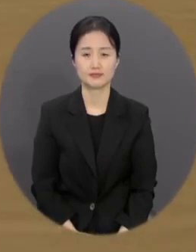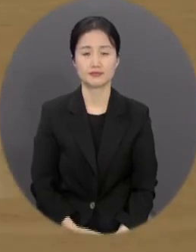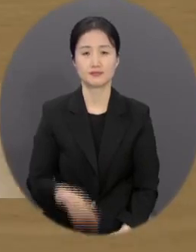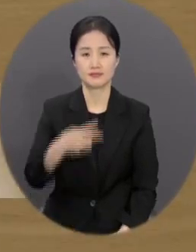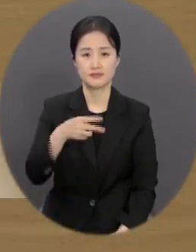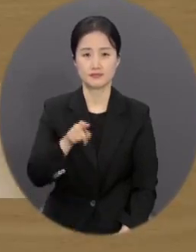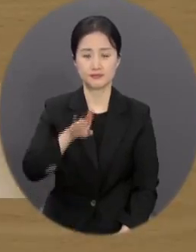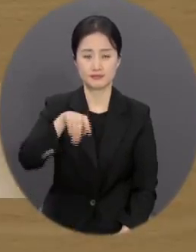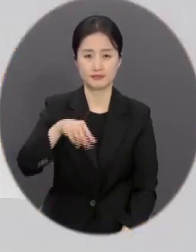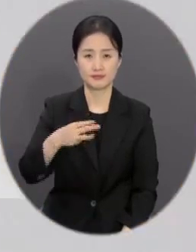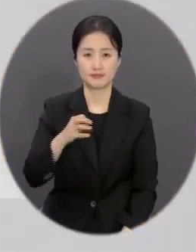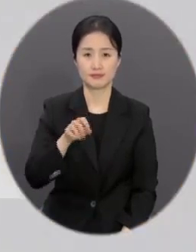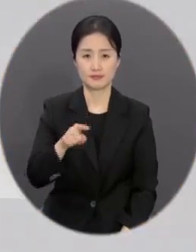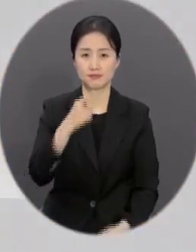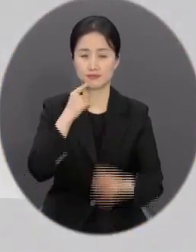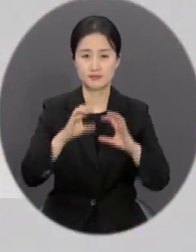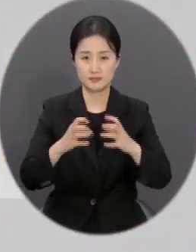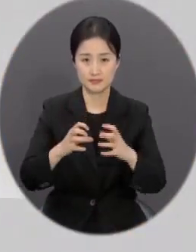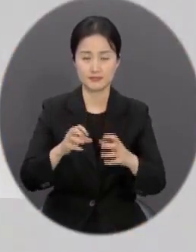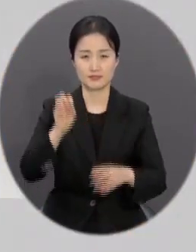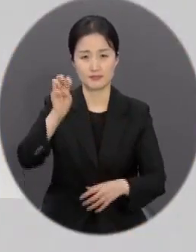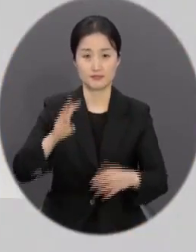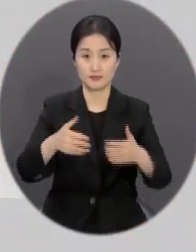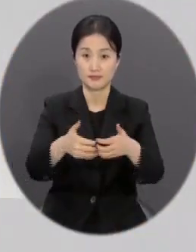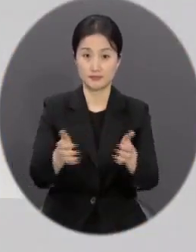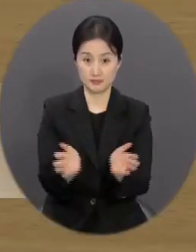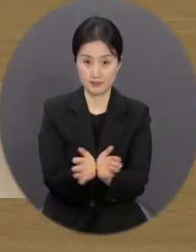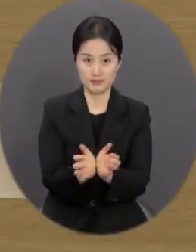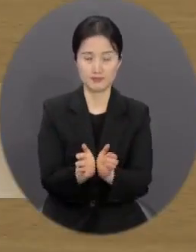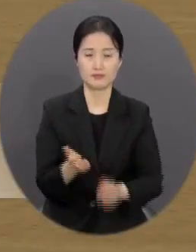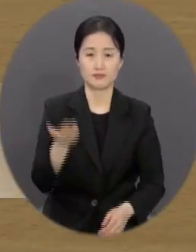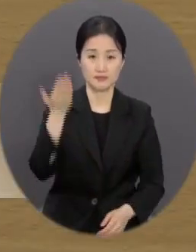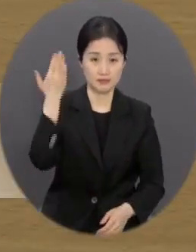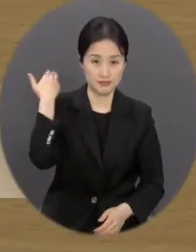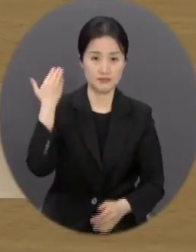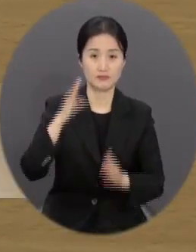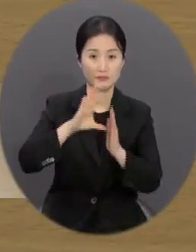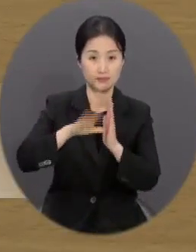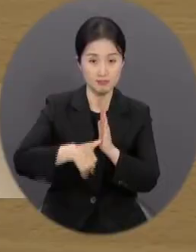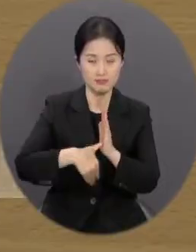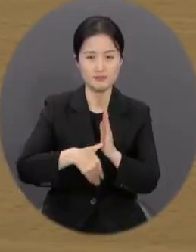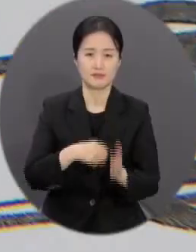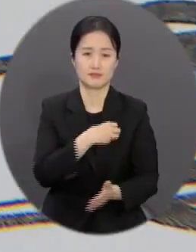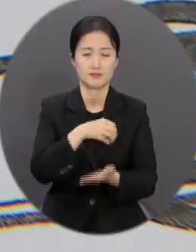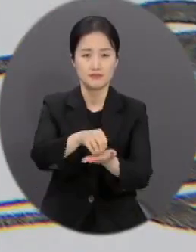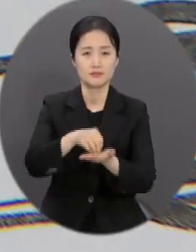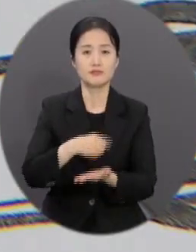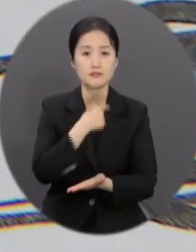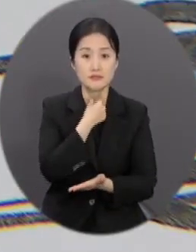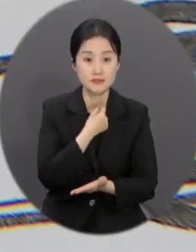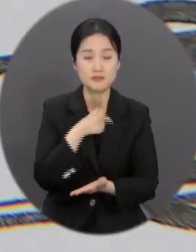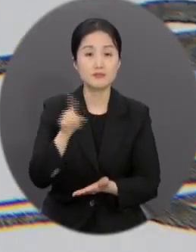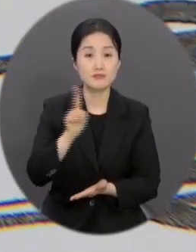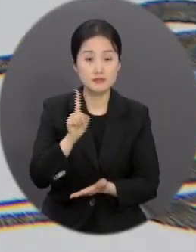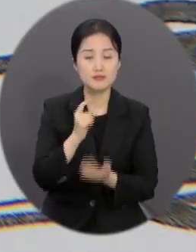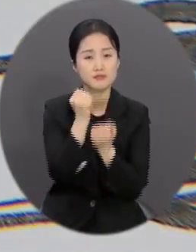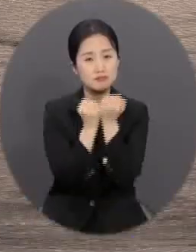더불어민주당 광주시당이 지난 4월 19일 민주당 입지자들에게 배포한 입당 원서 대리 제출 관련 설명의